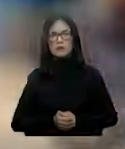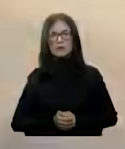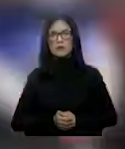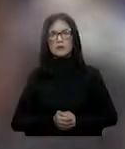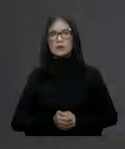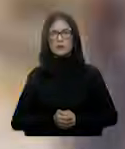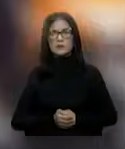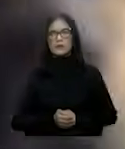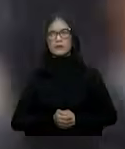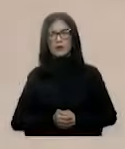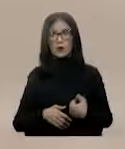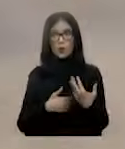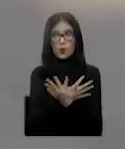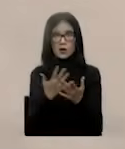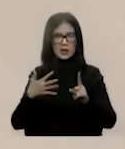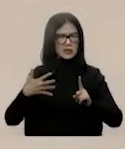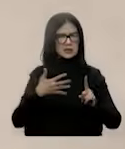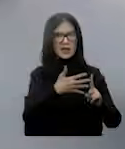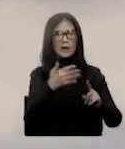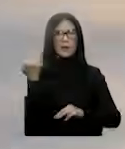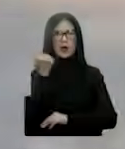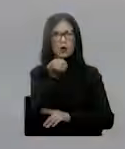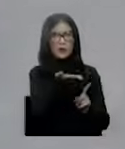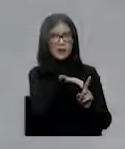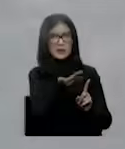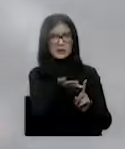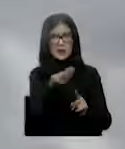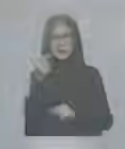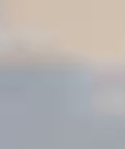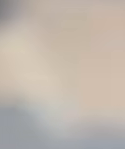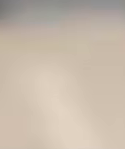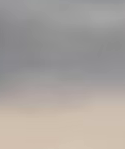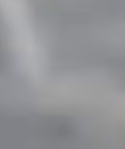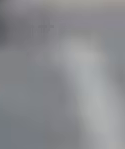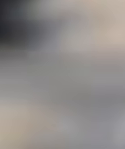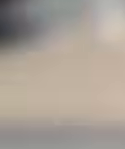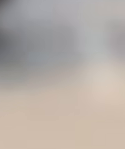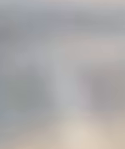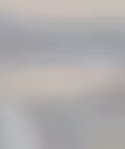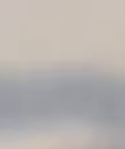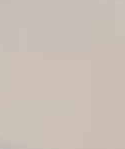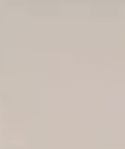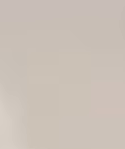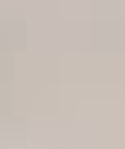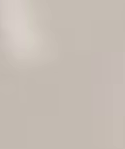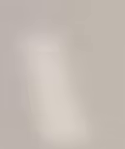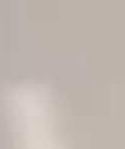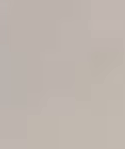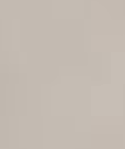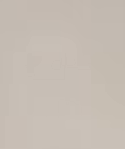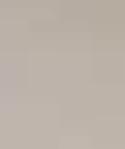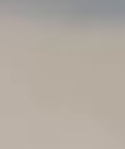Sejumlah warga mengejar pelaku pelecehan seksual pria yang berkendara motor yang berusaha kabur di kawasan Kalisari 2 Pasar Rebo, Jakarta